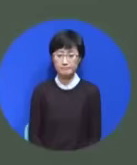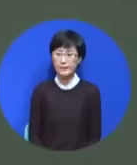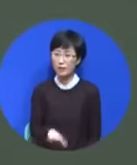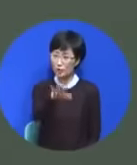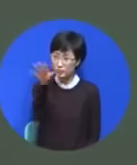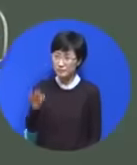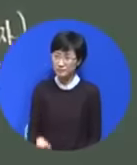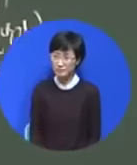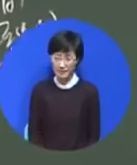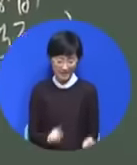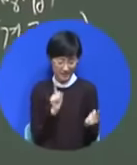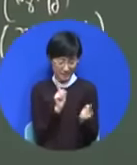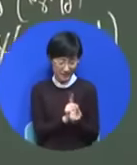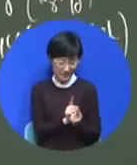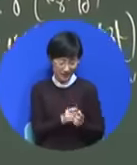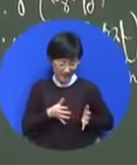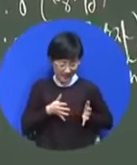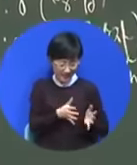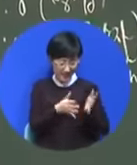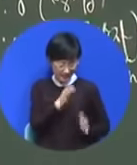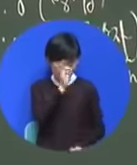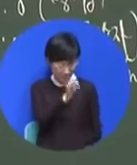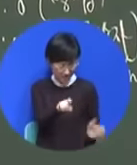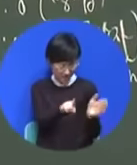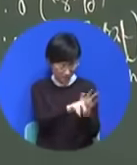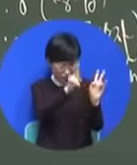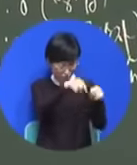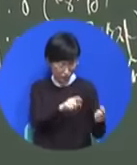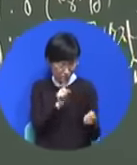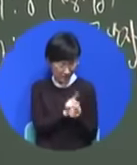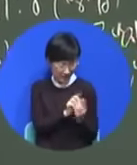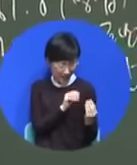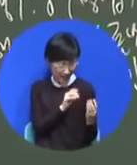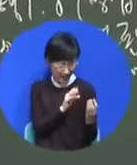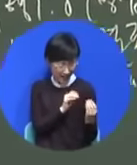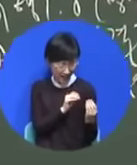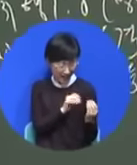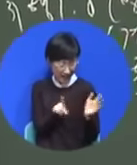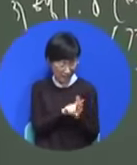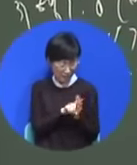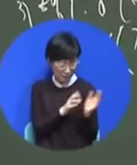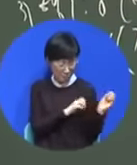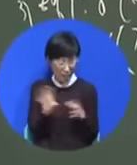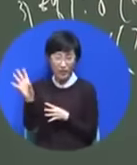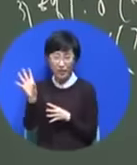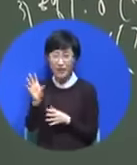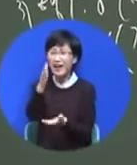만도 믿음 없는 속다 죽잖아요 결론난 자들의